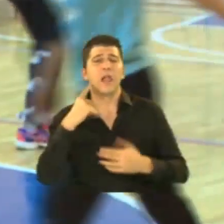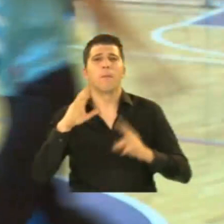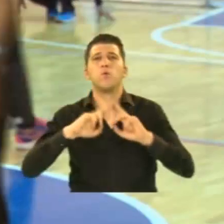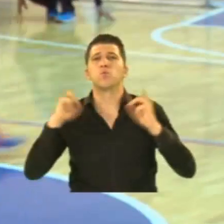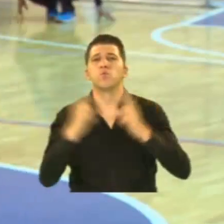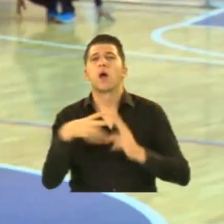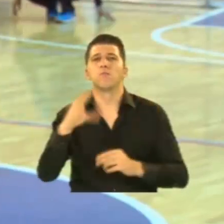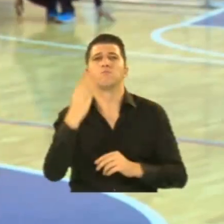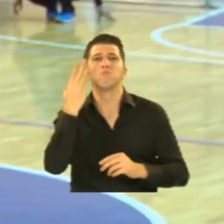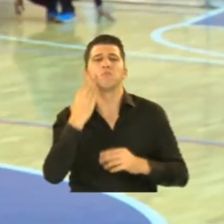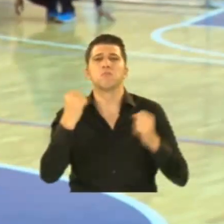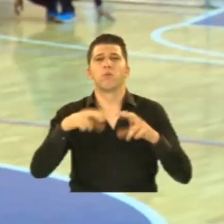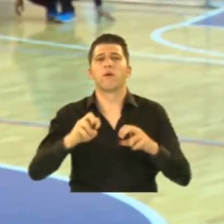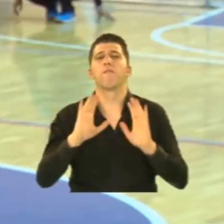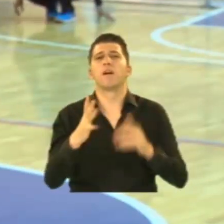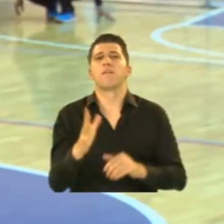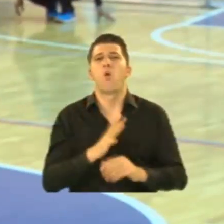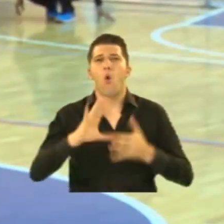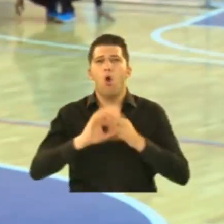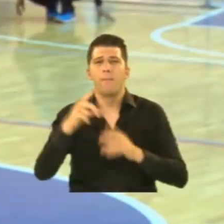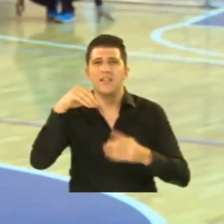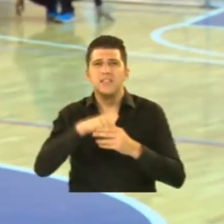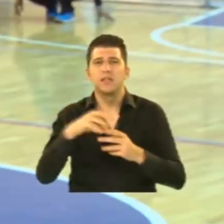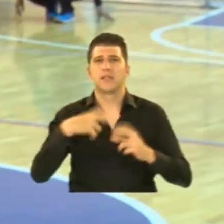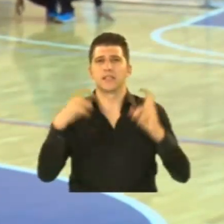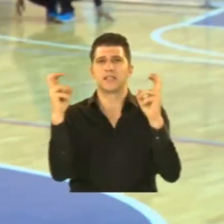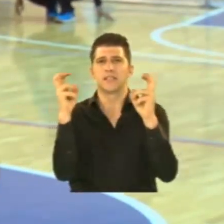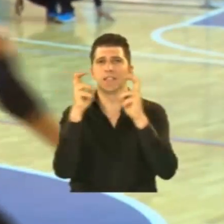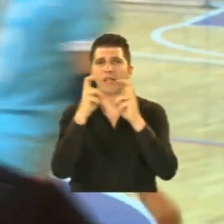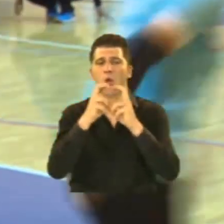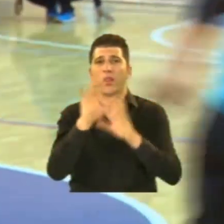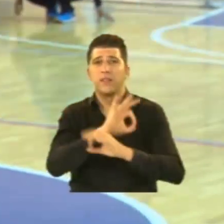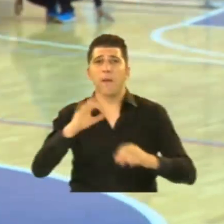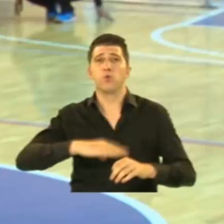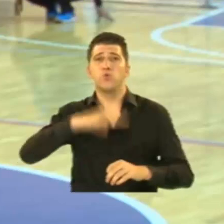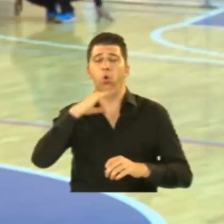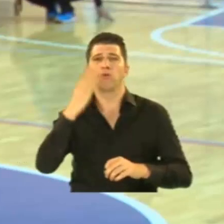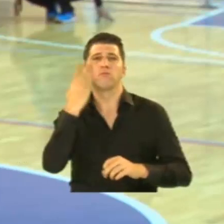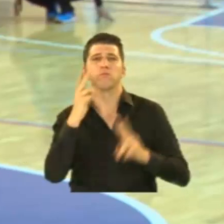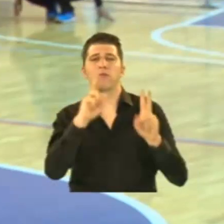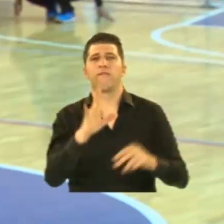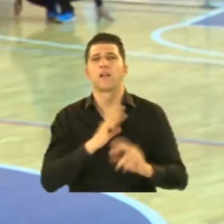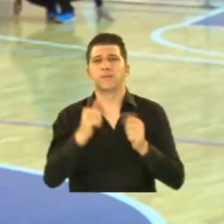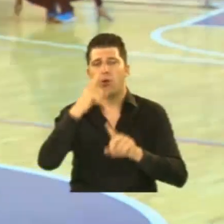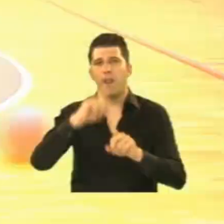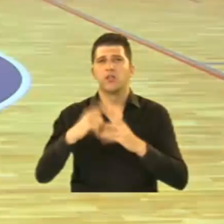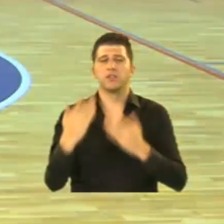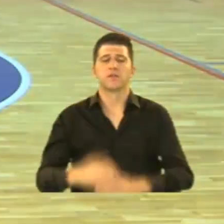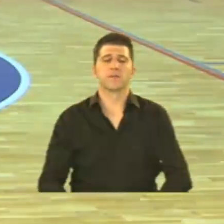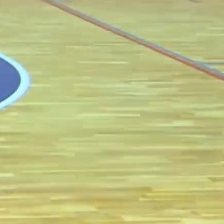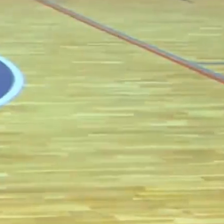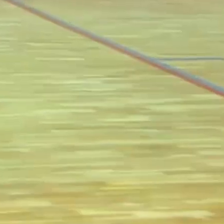değil ama dünyada seyircisi gayet olan, olimpiyatlarda filan salon tam dolu olarak izlenen bir spor branşı.